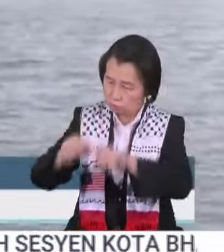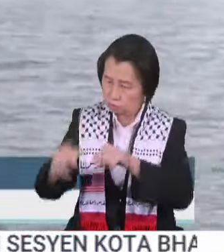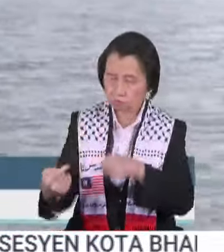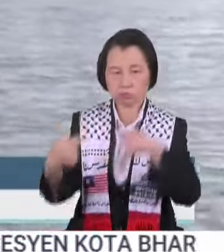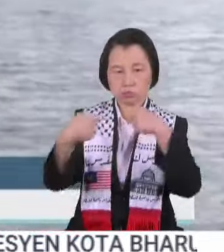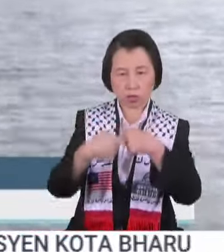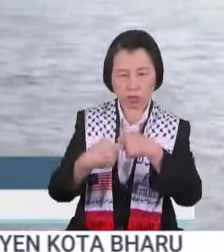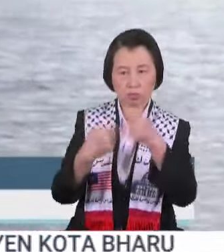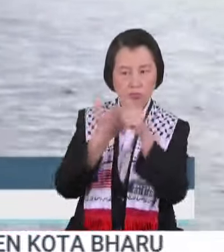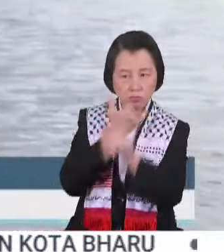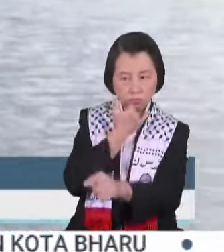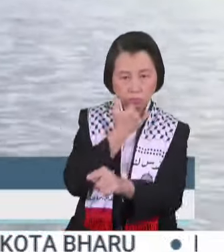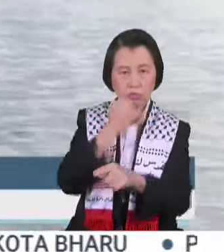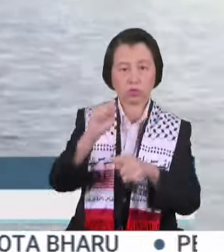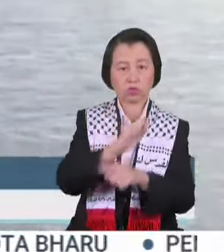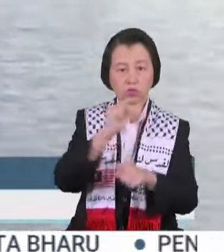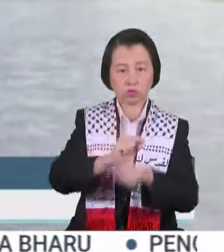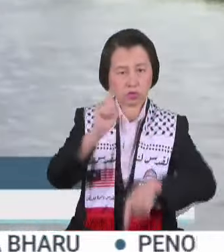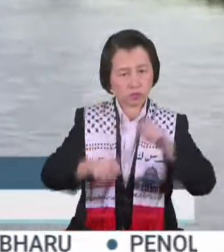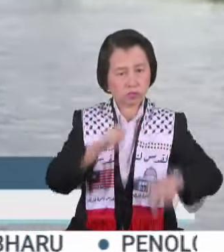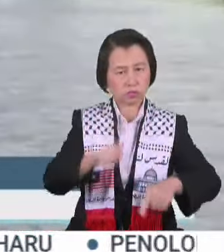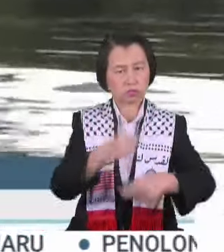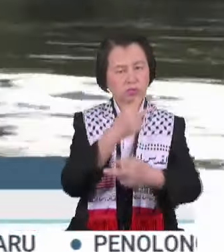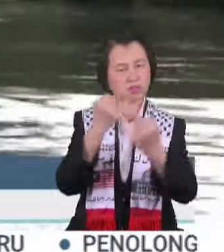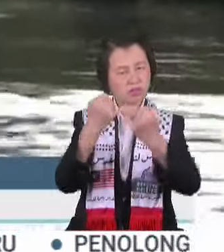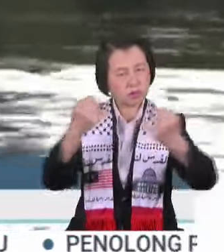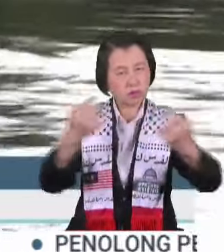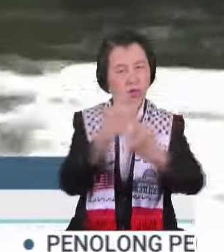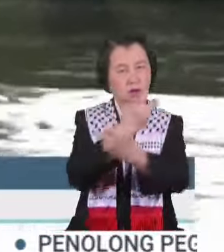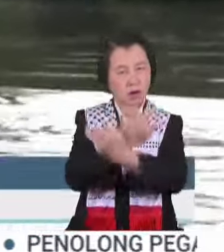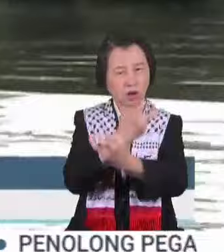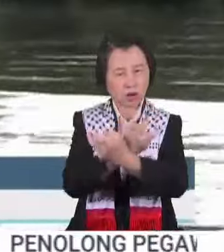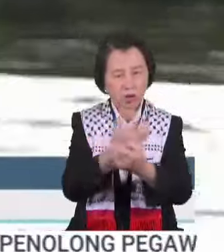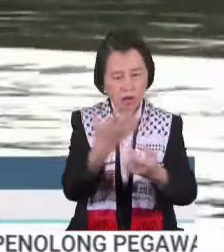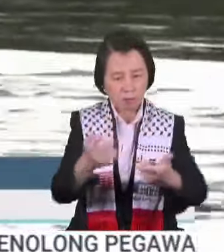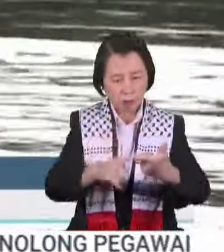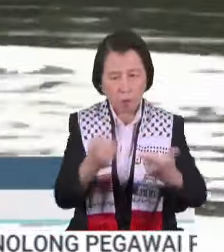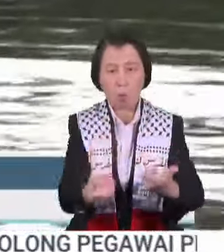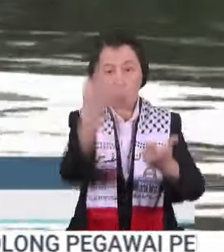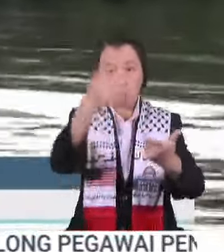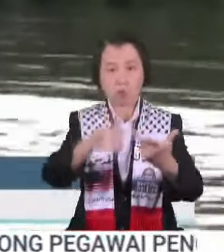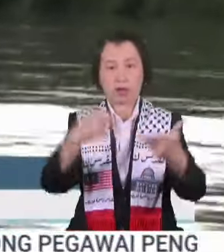pendakwaan atas kesalahan menggunakan pelbagai jenis racun, bahan letupan,